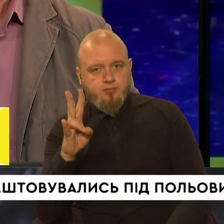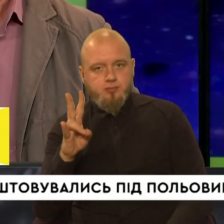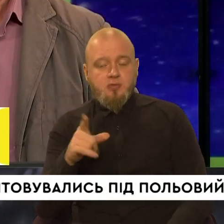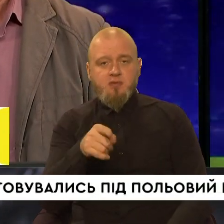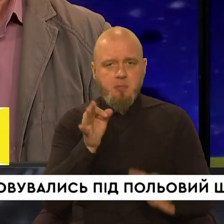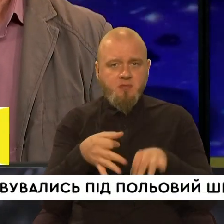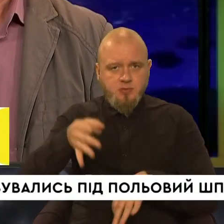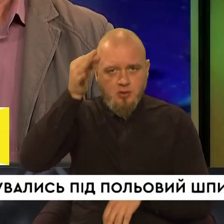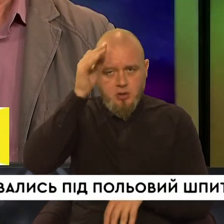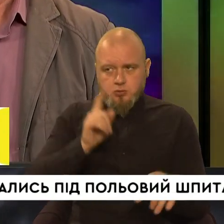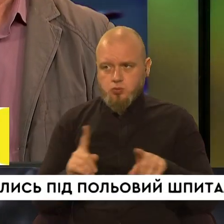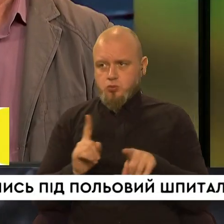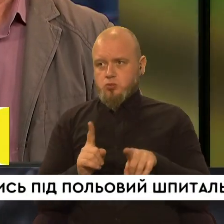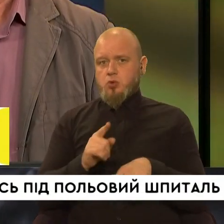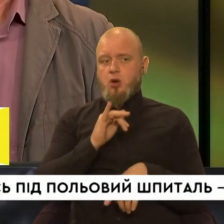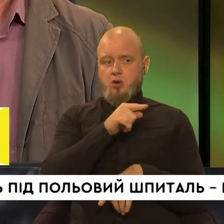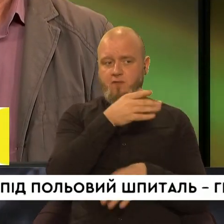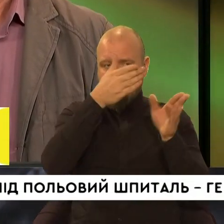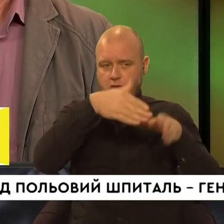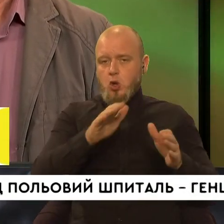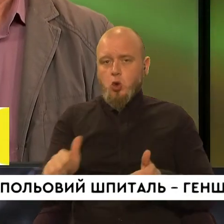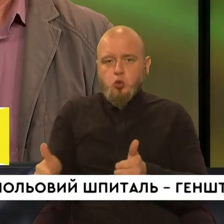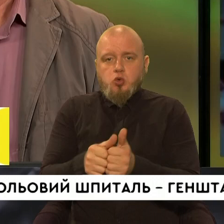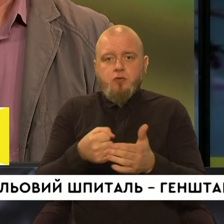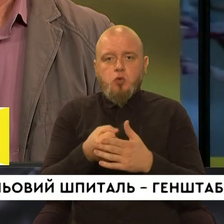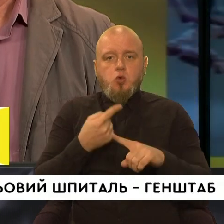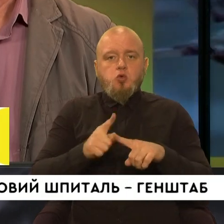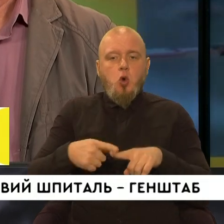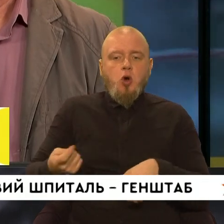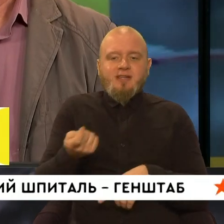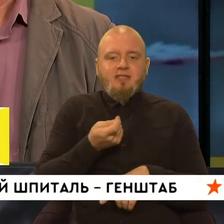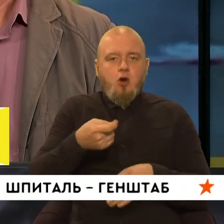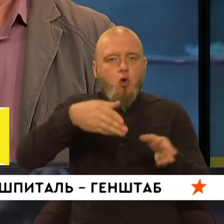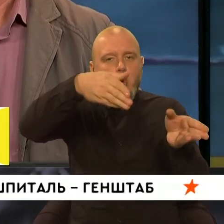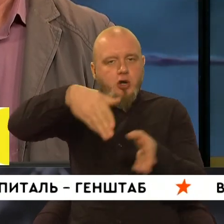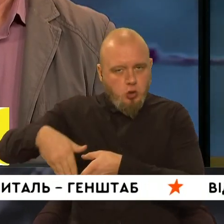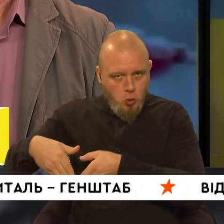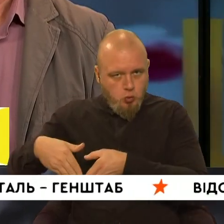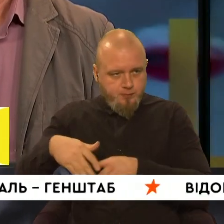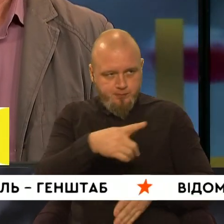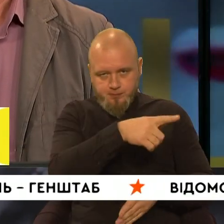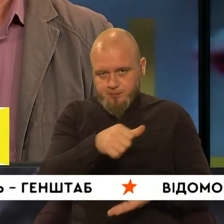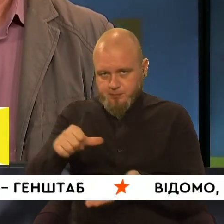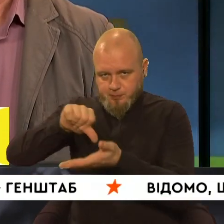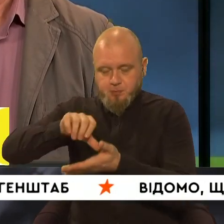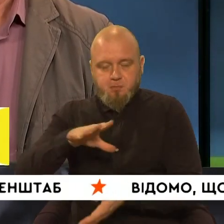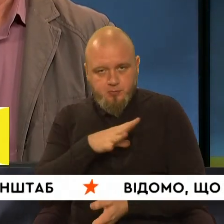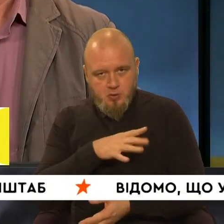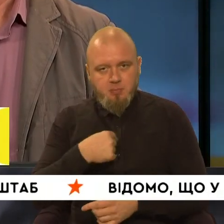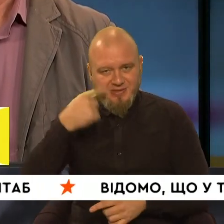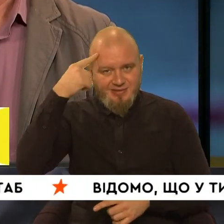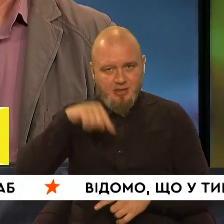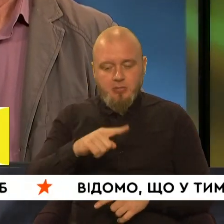Ви правильно згадали, що він долучився до цього зернового коридору. Ми вже знаємо, що